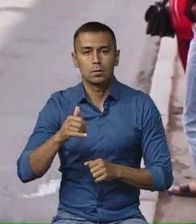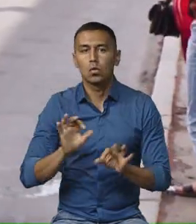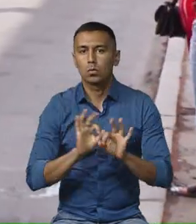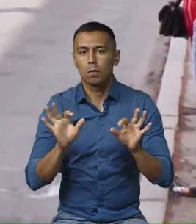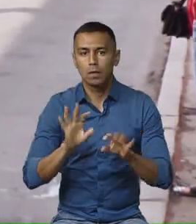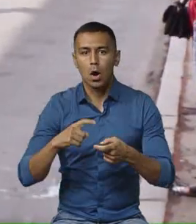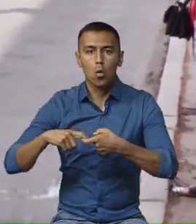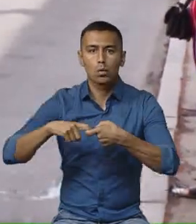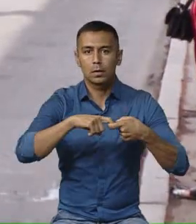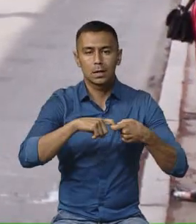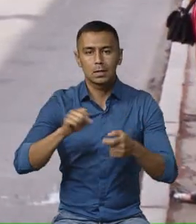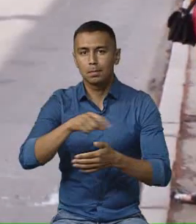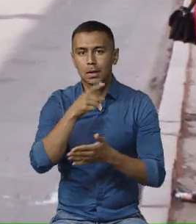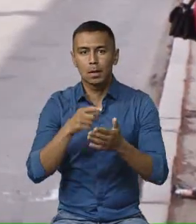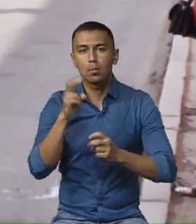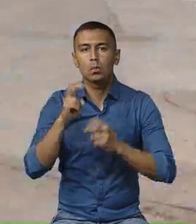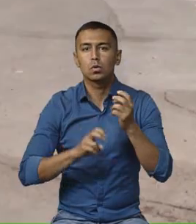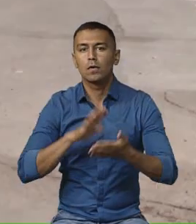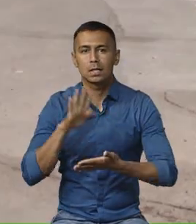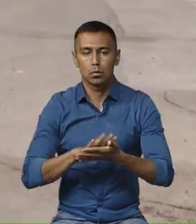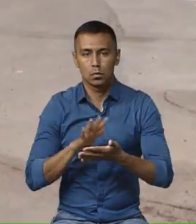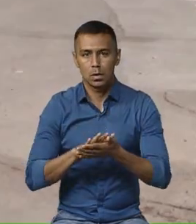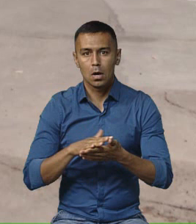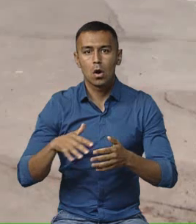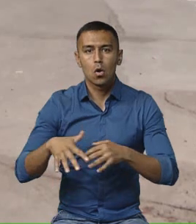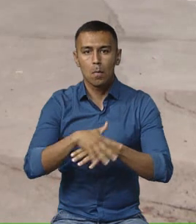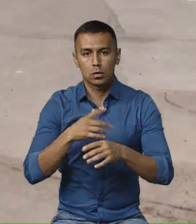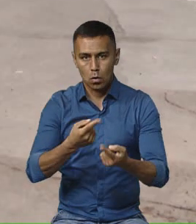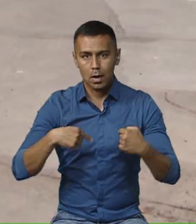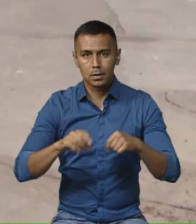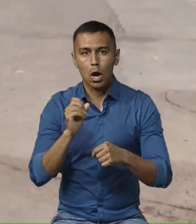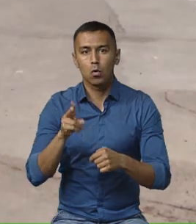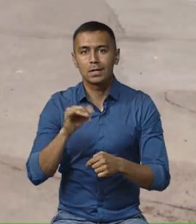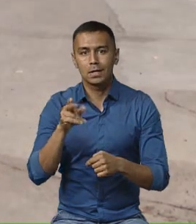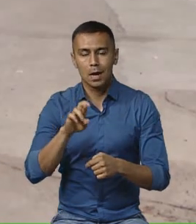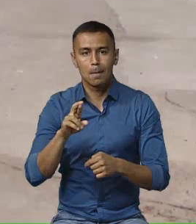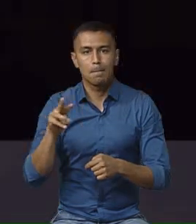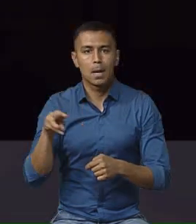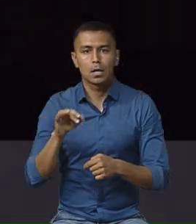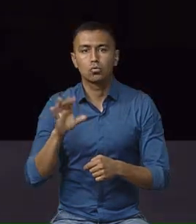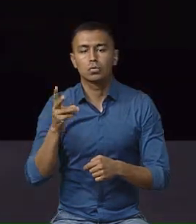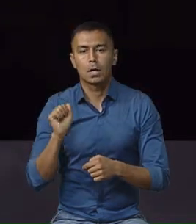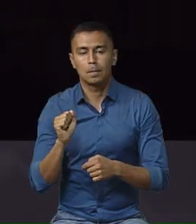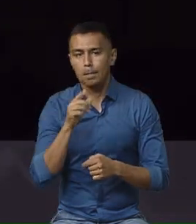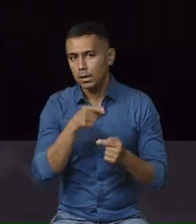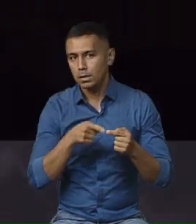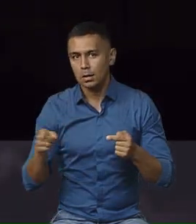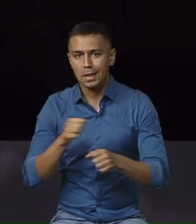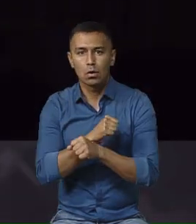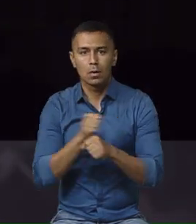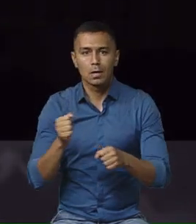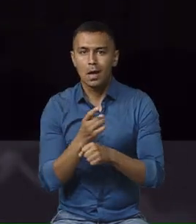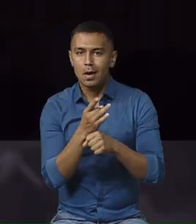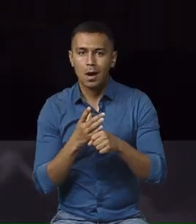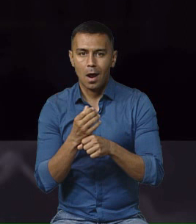розповіла координаторка з питань промислового забруднення громадської організації «Екодія» Марина Ратушна. Під час детонації ракет